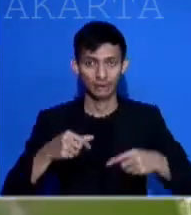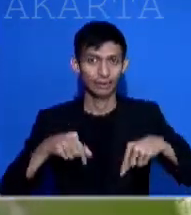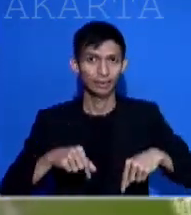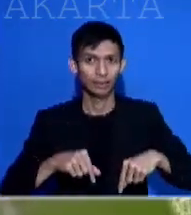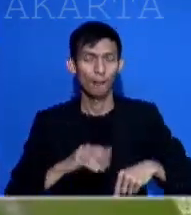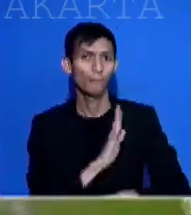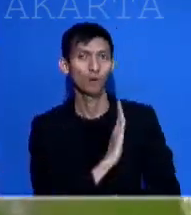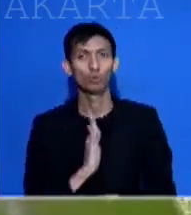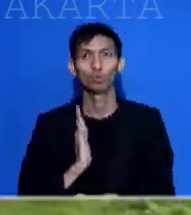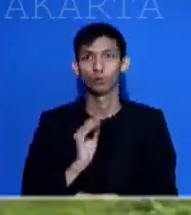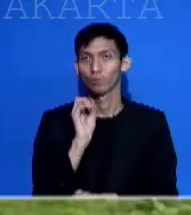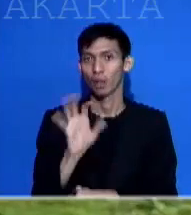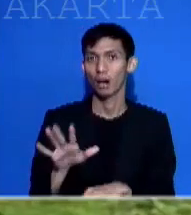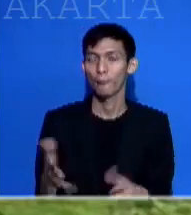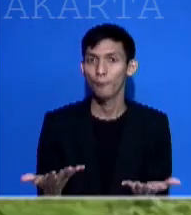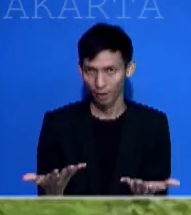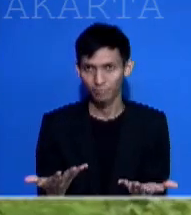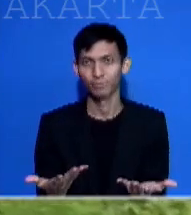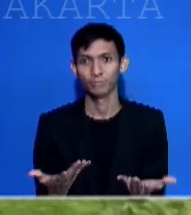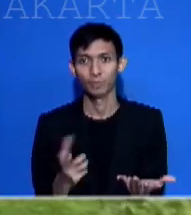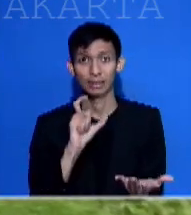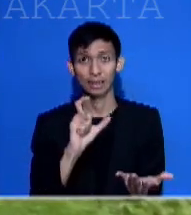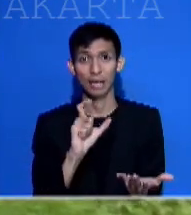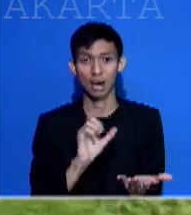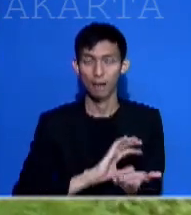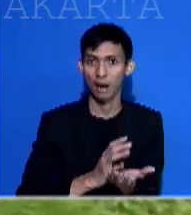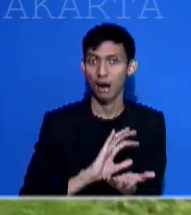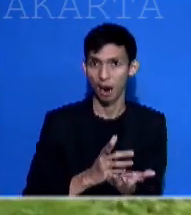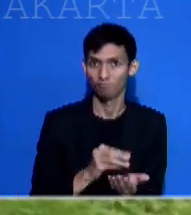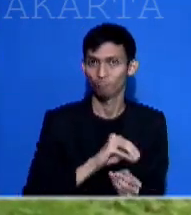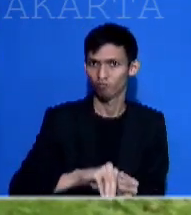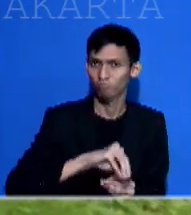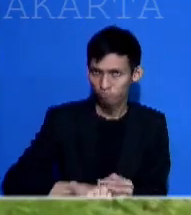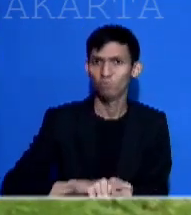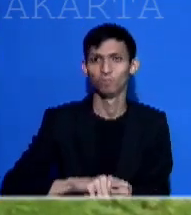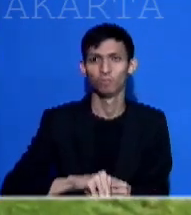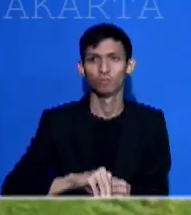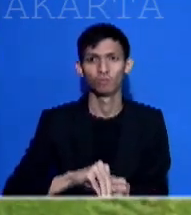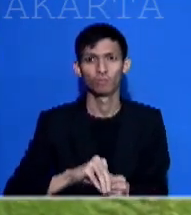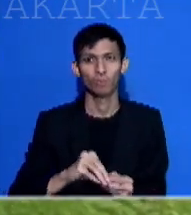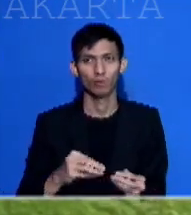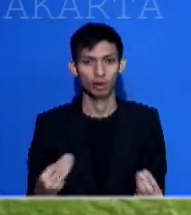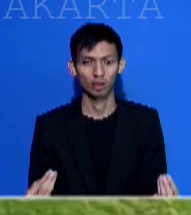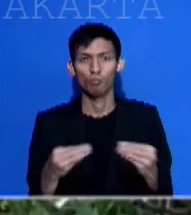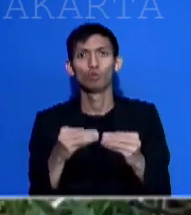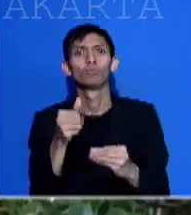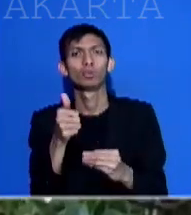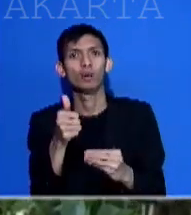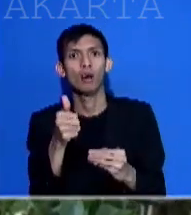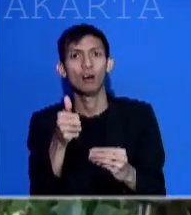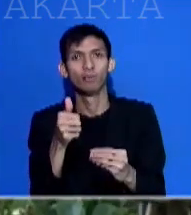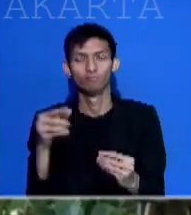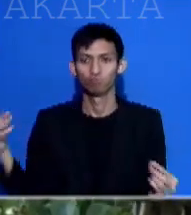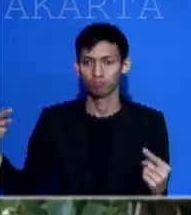MBTP Dinas Pertanian ngandaraken, cara mbabar taneman pelem menika saged lumantar dipun cangkok menapa dene sambung susu,